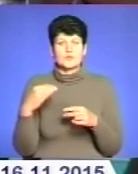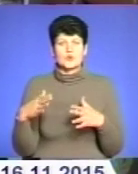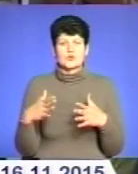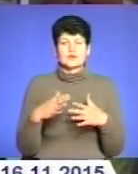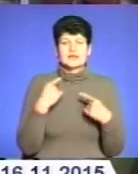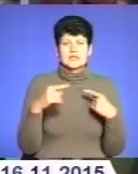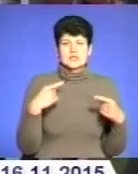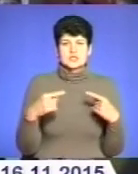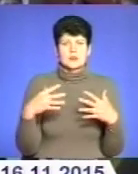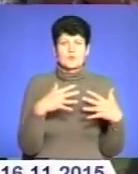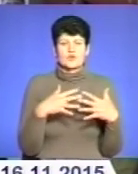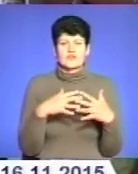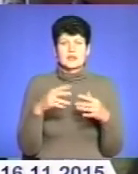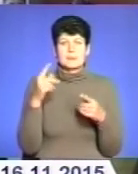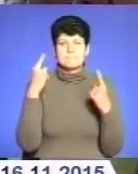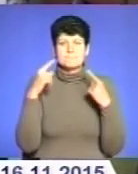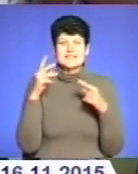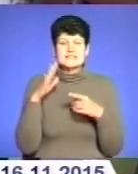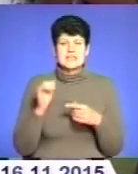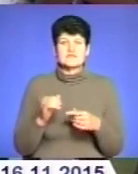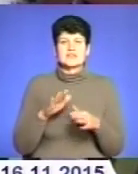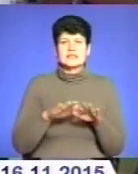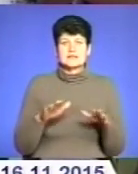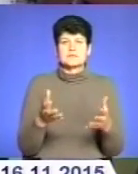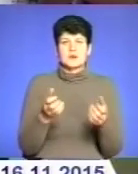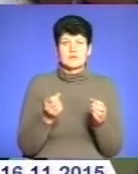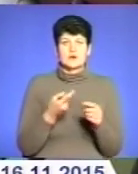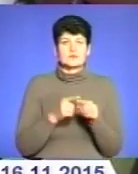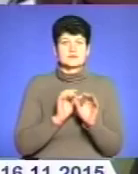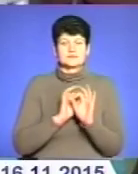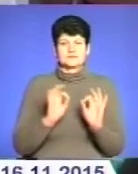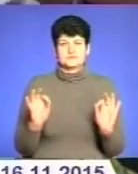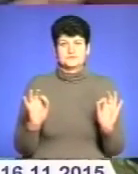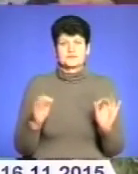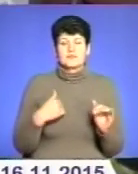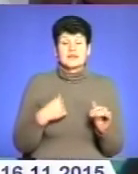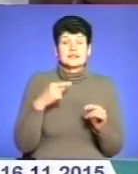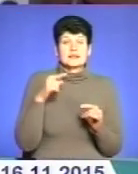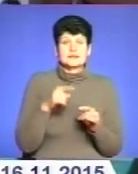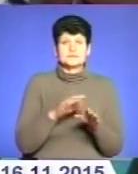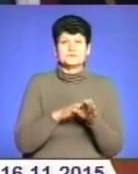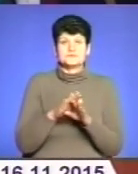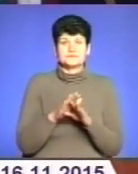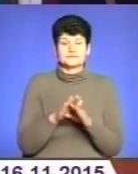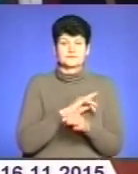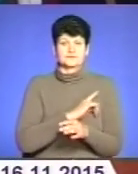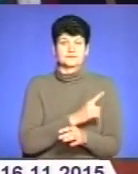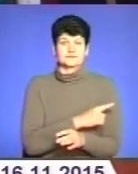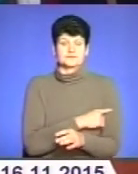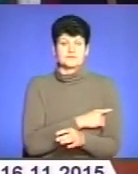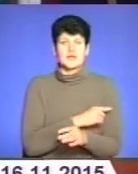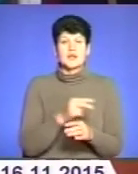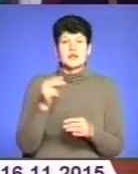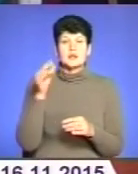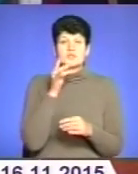Діти дуже класно це все сприймають, з таким мега-позитивом. Ми такі заряжені, моцно. Під час вишколу